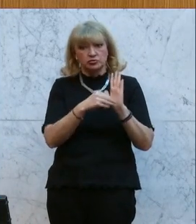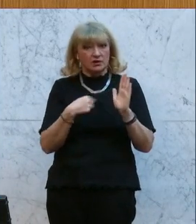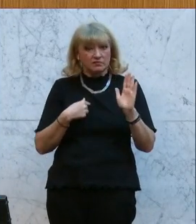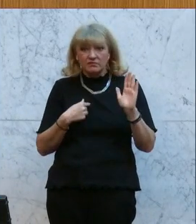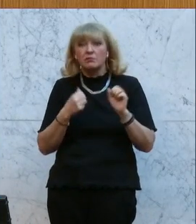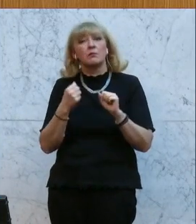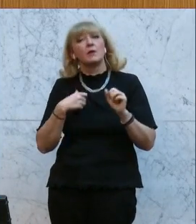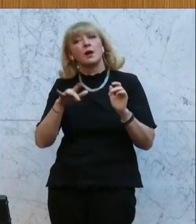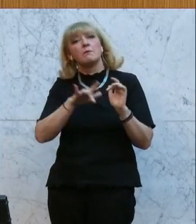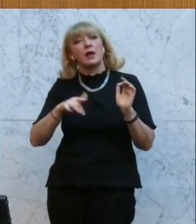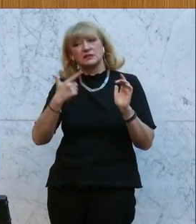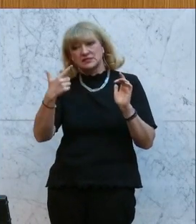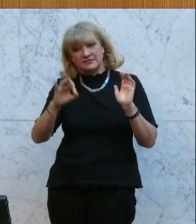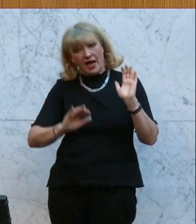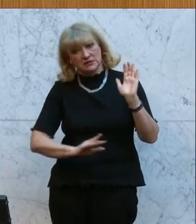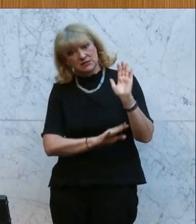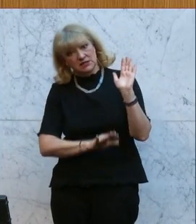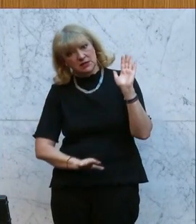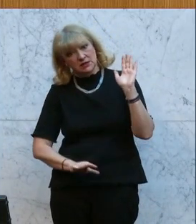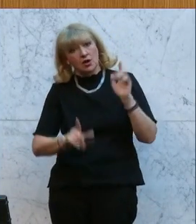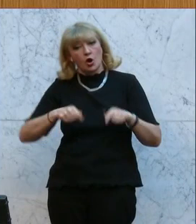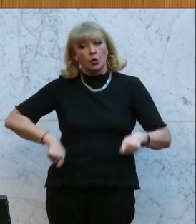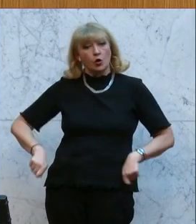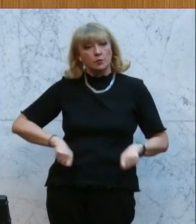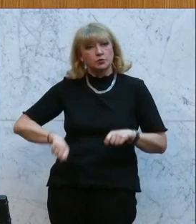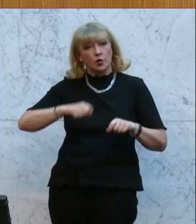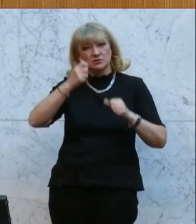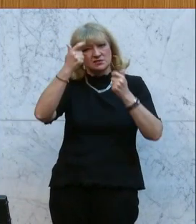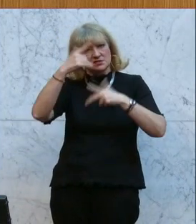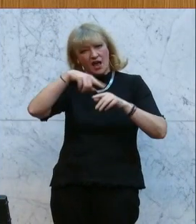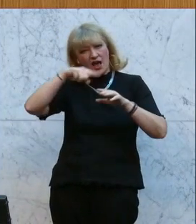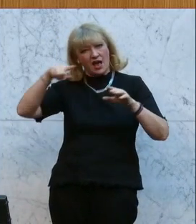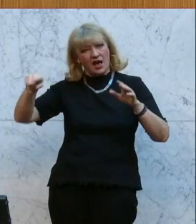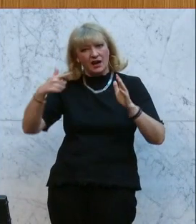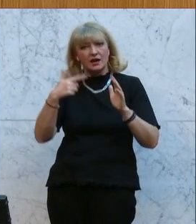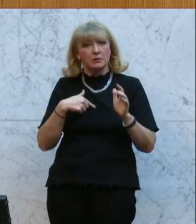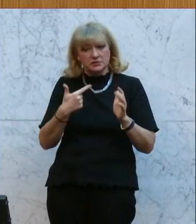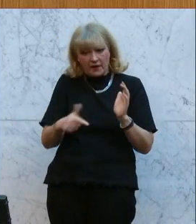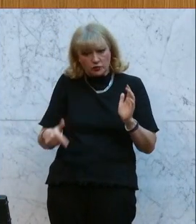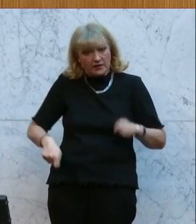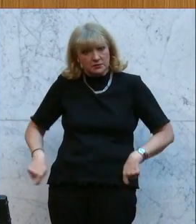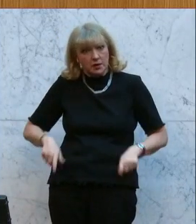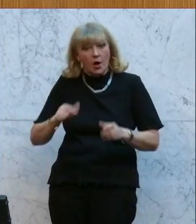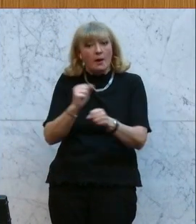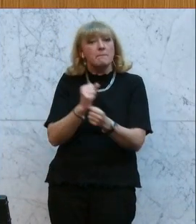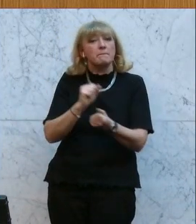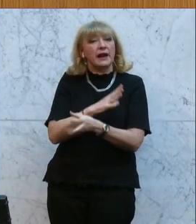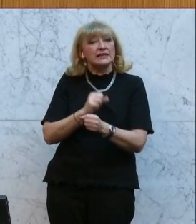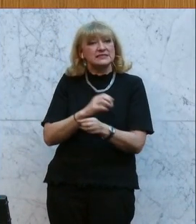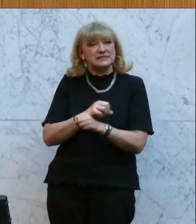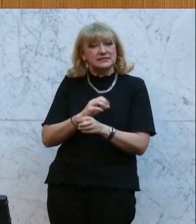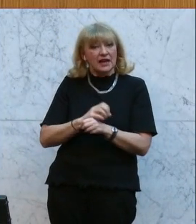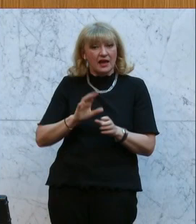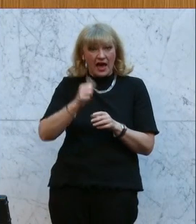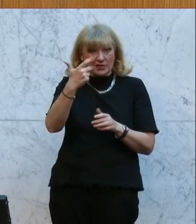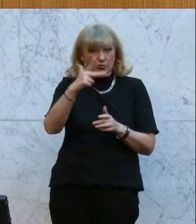20. Beim Korruptionsindex bei Platz 22. Bei der Pressefreiheit sind wir von 17 auf 31 binnen